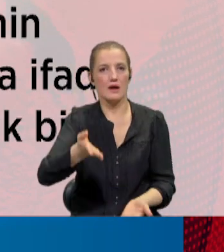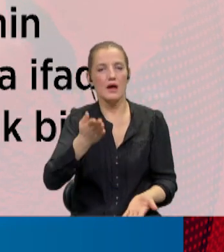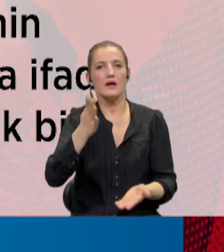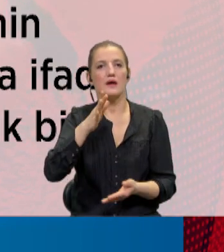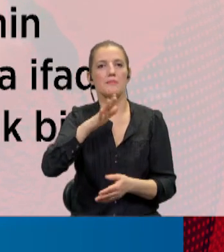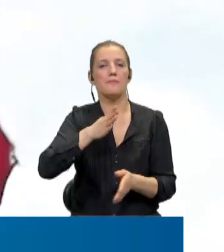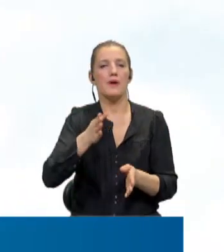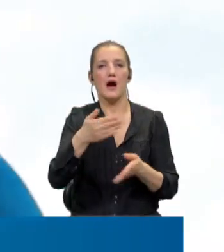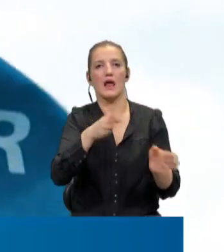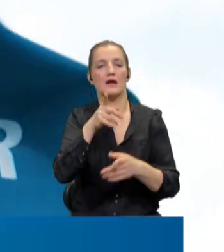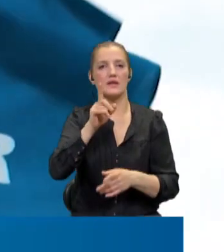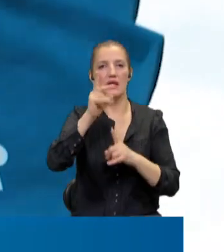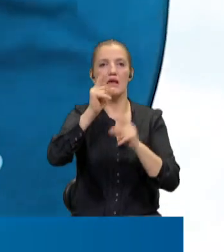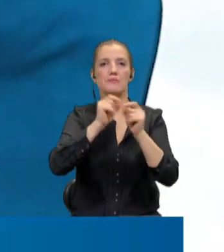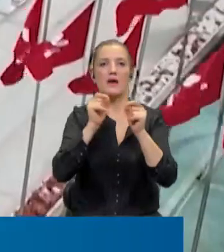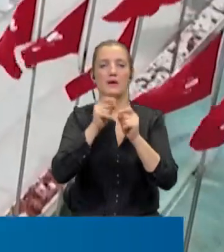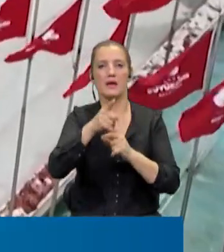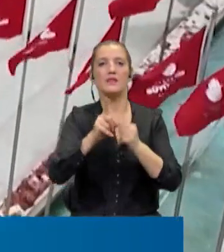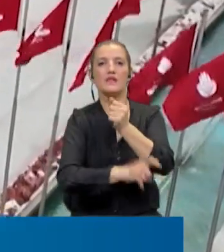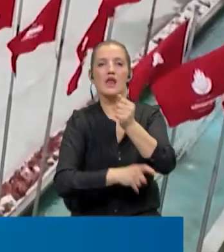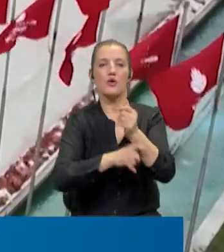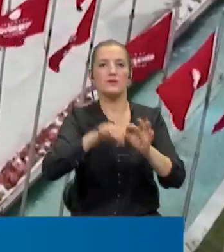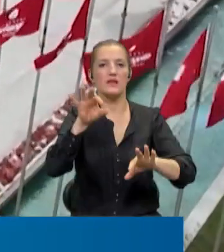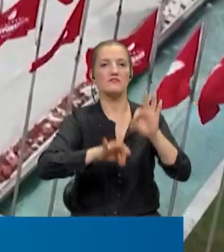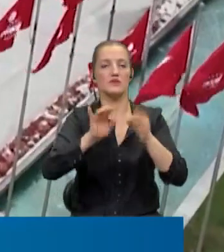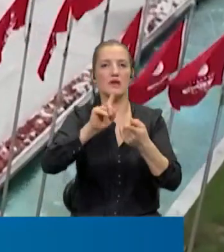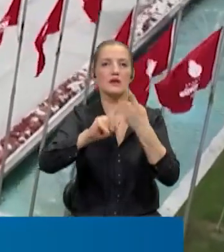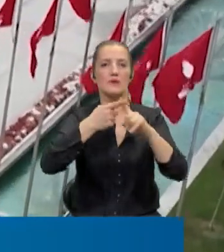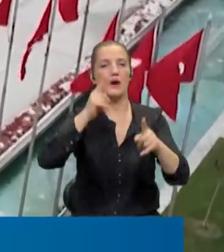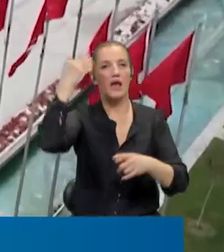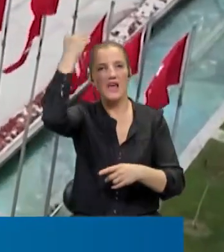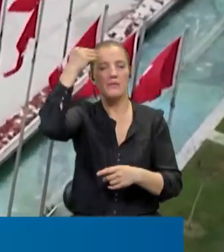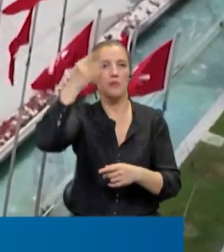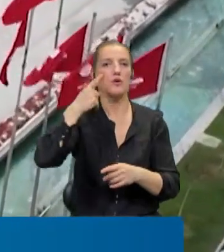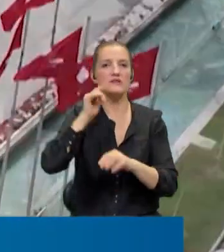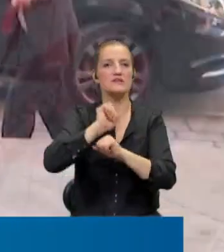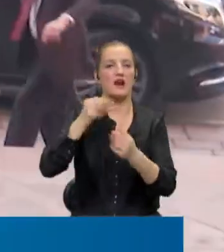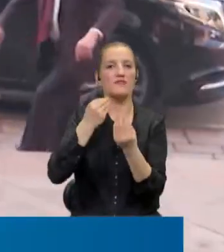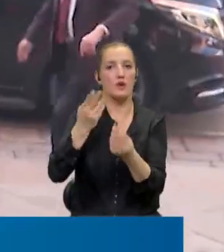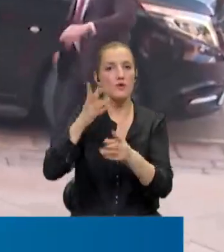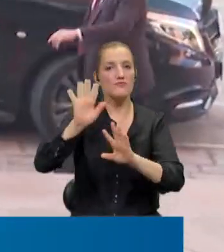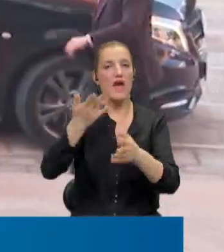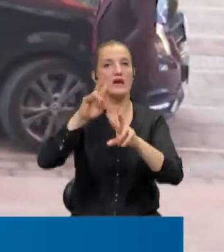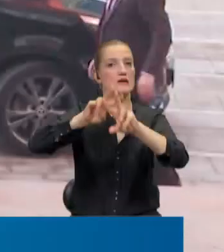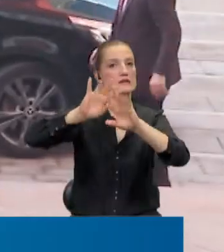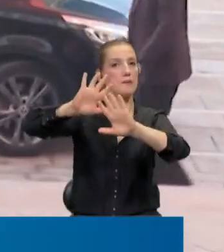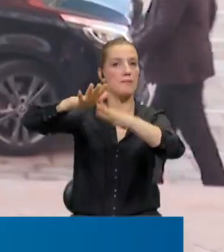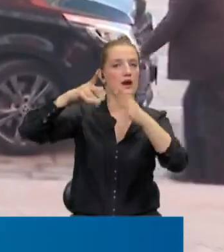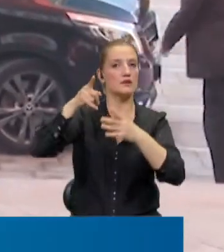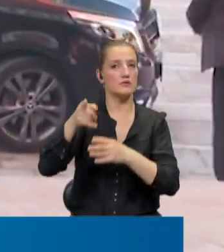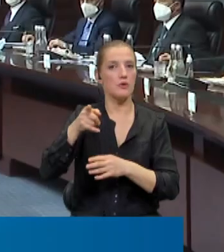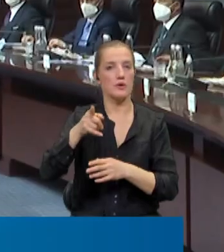savruk bir manevra the ri bebeği terör teftişi siyasetten İmamoğlu yıpratıyor mu yoksa yıldızımı parlatılıyor